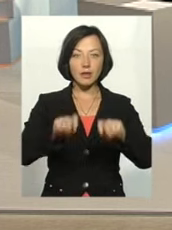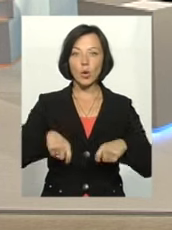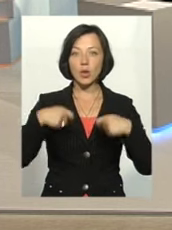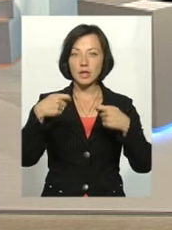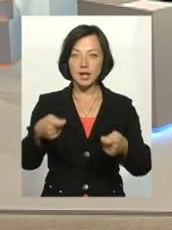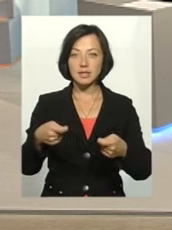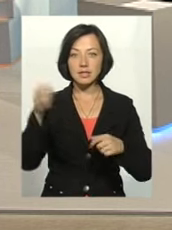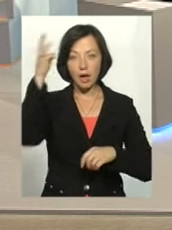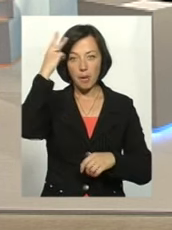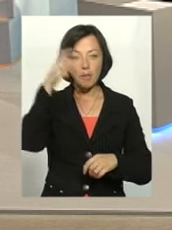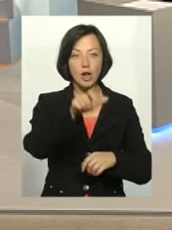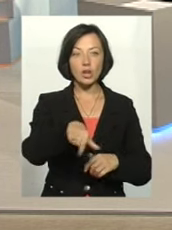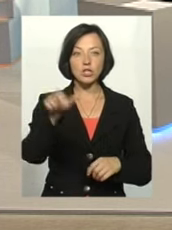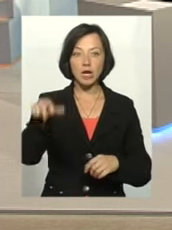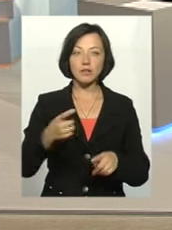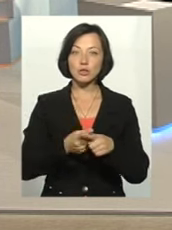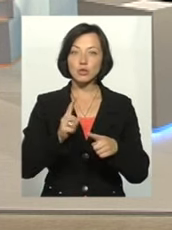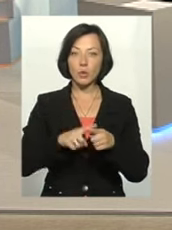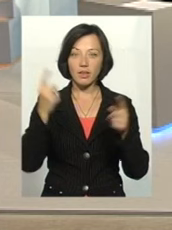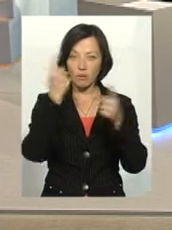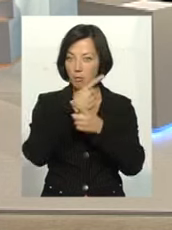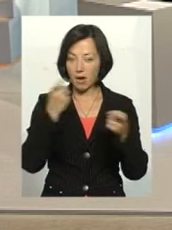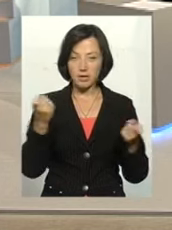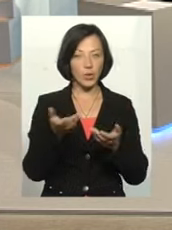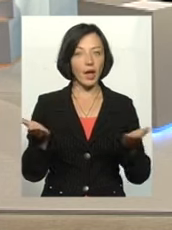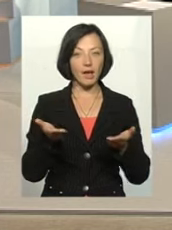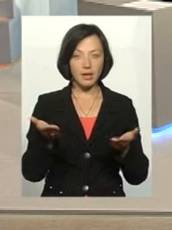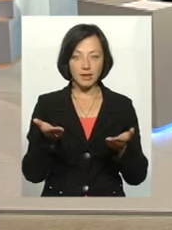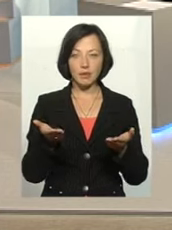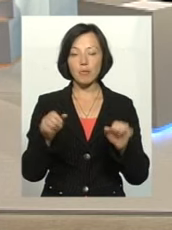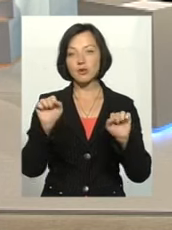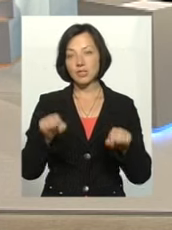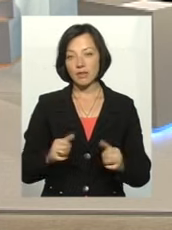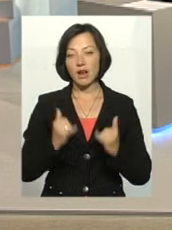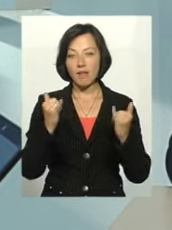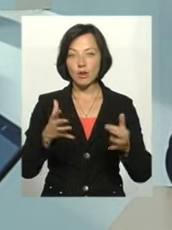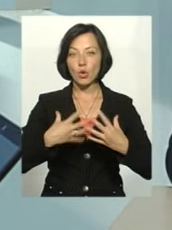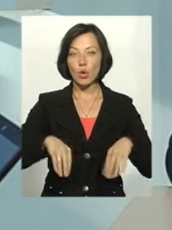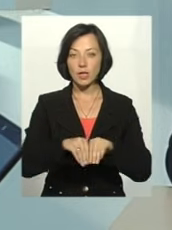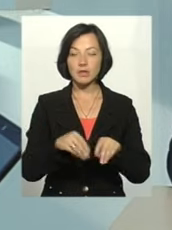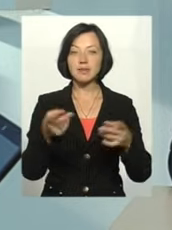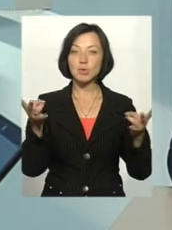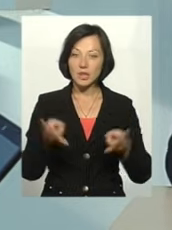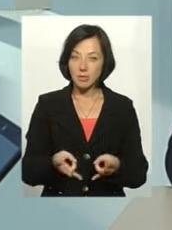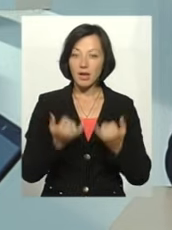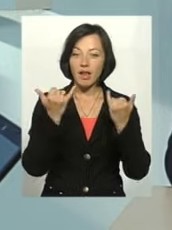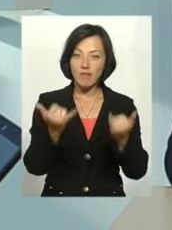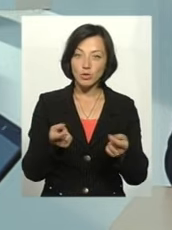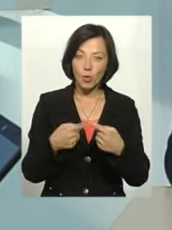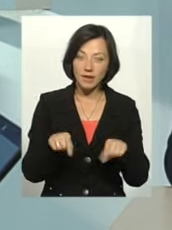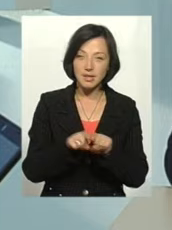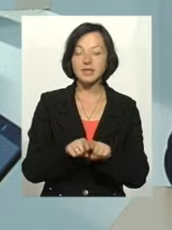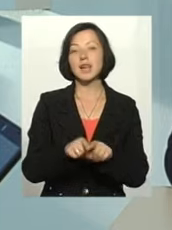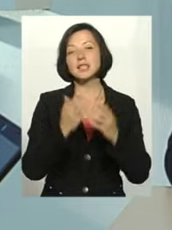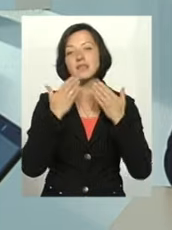вас, поделяни, хмельничани, ось цю інформацію, які саме, можливо, для вашої родини буде це потрібно, для вашої організації. Так